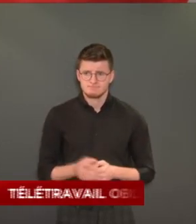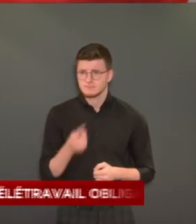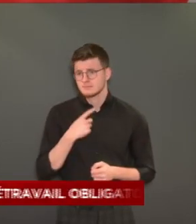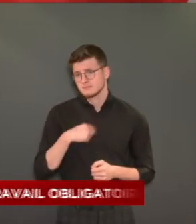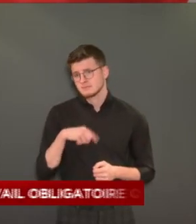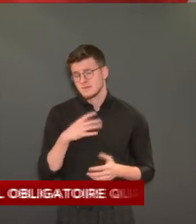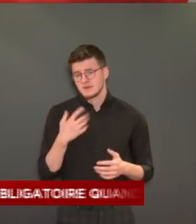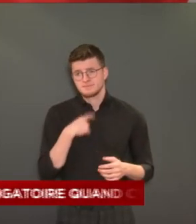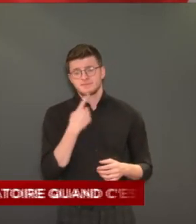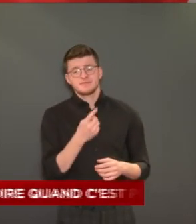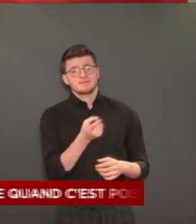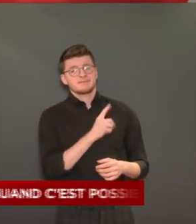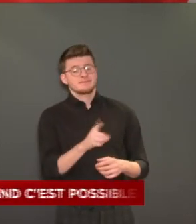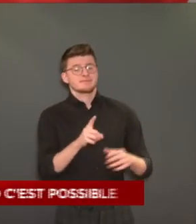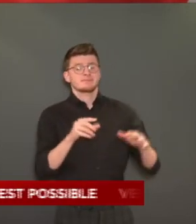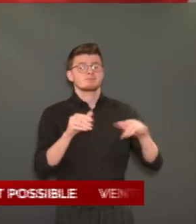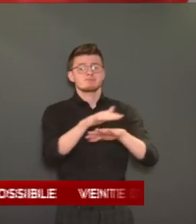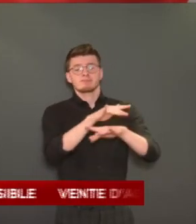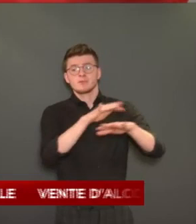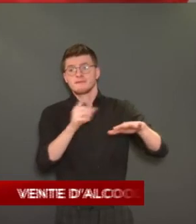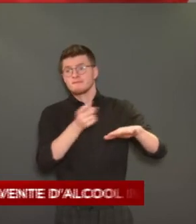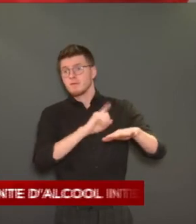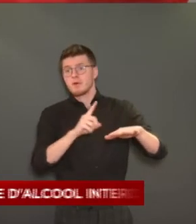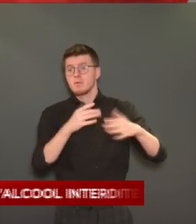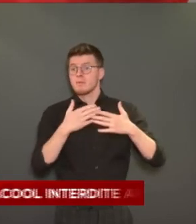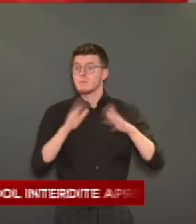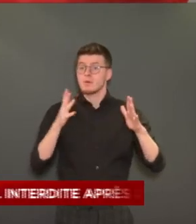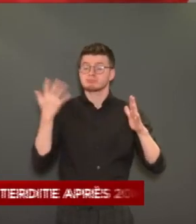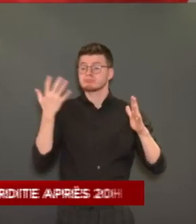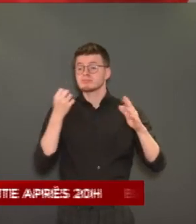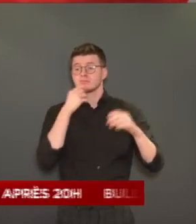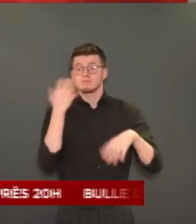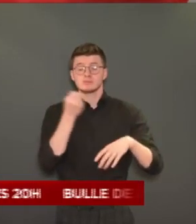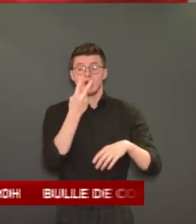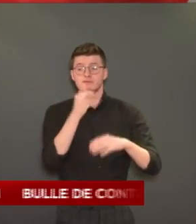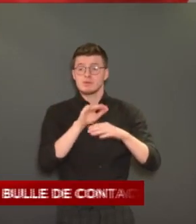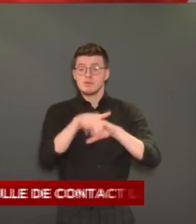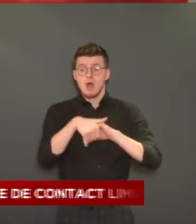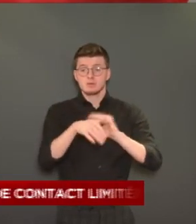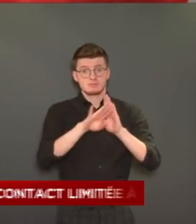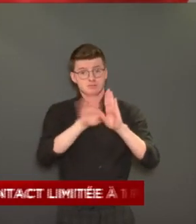Nous interdisons toute présence dans l'espace public de minuit à 5 heures du matin.